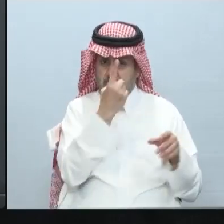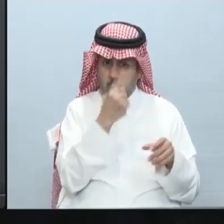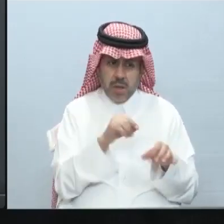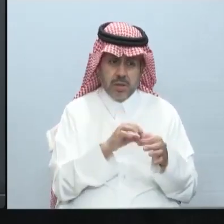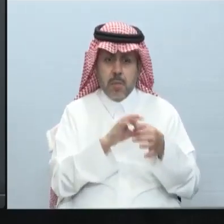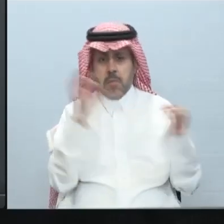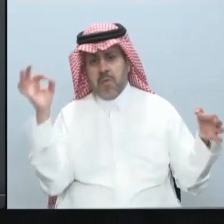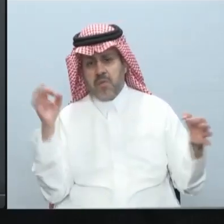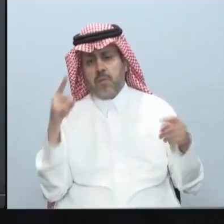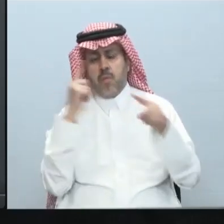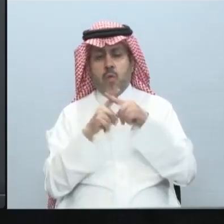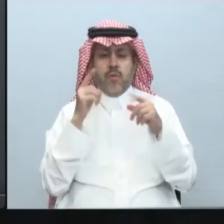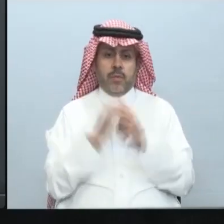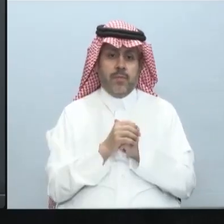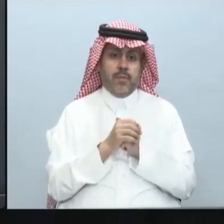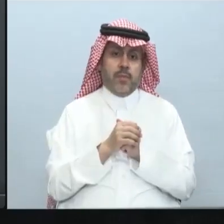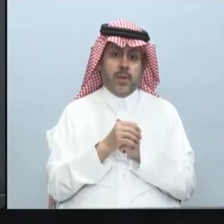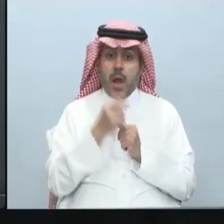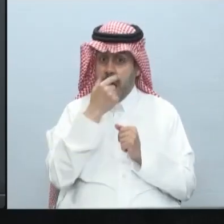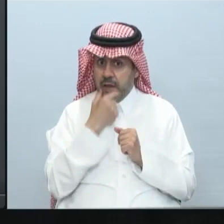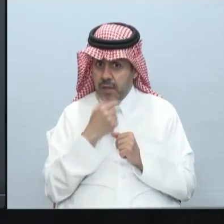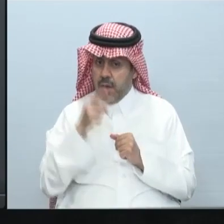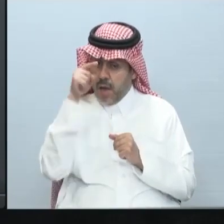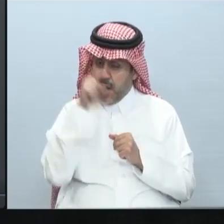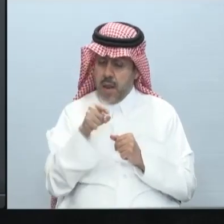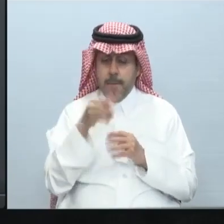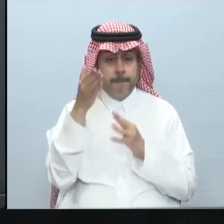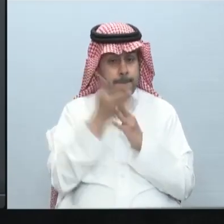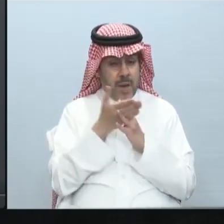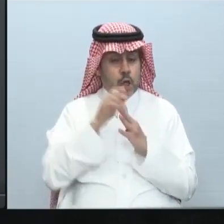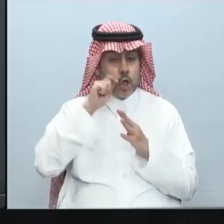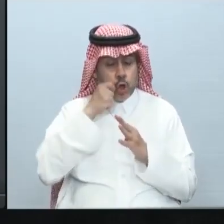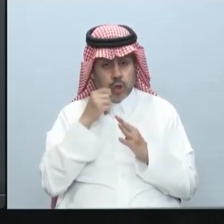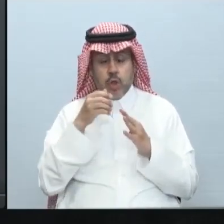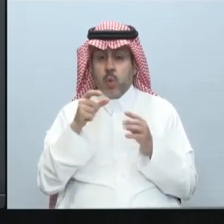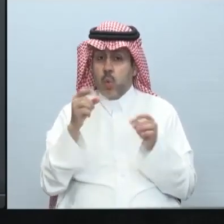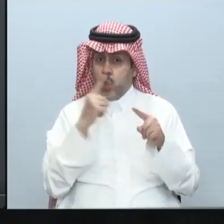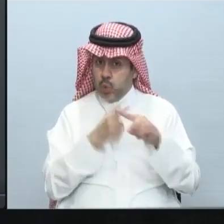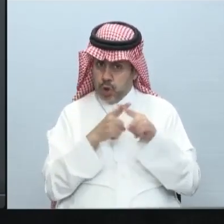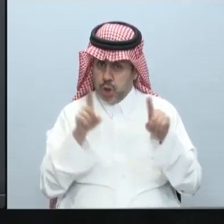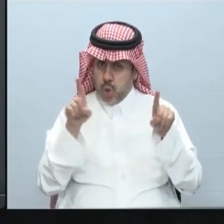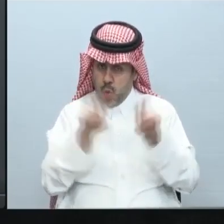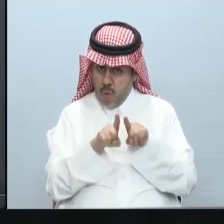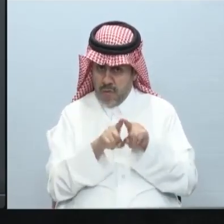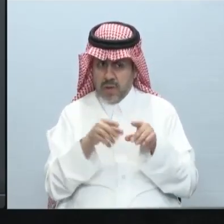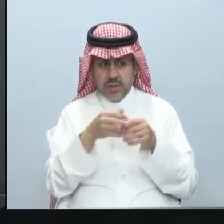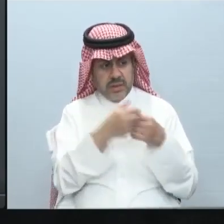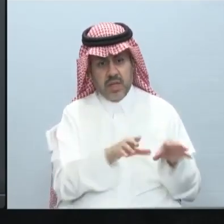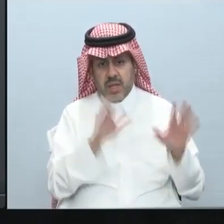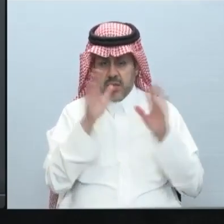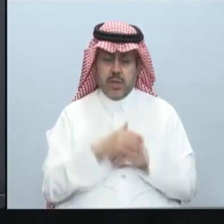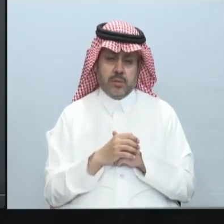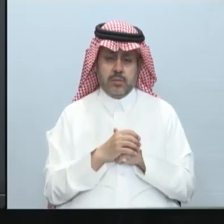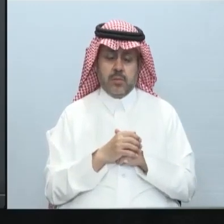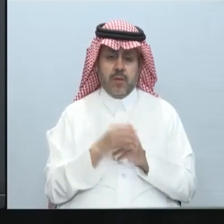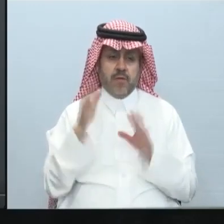هذا الحديث ان بين الرجل والشرك والكفر ترك الصلاه فاذا جعلت هذا الفاصل وجعلت